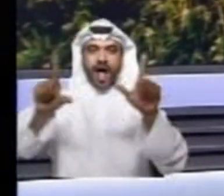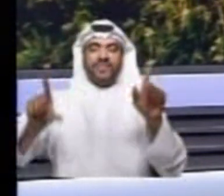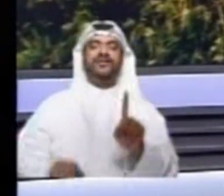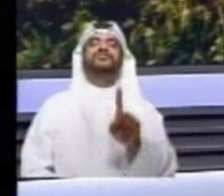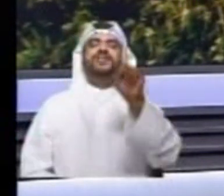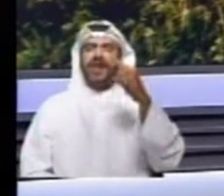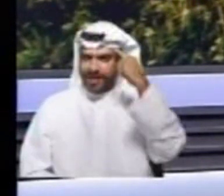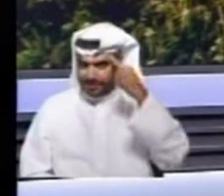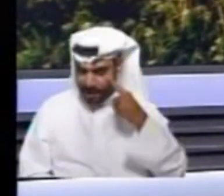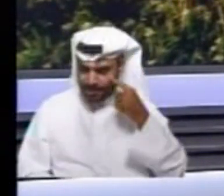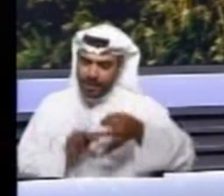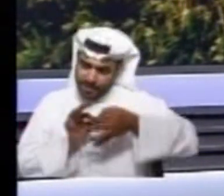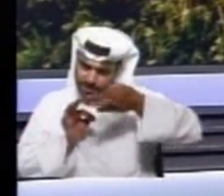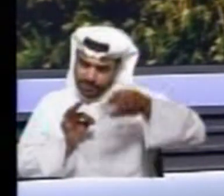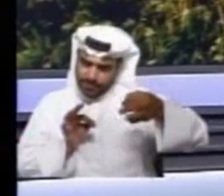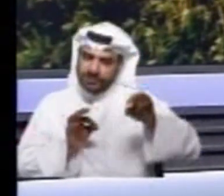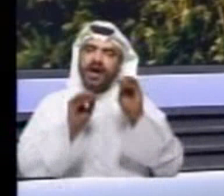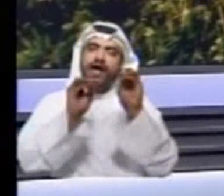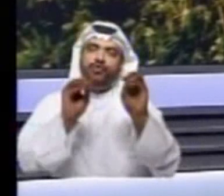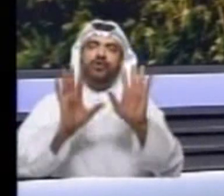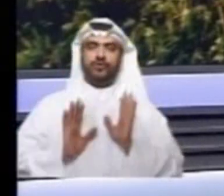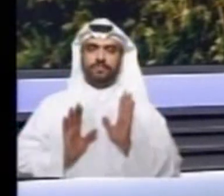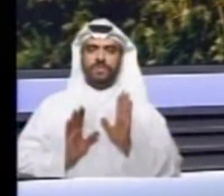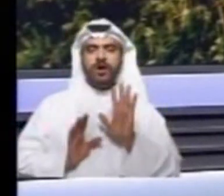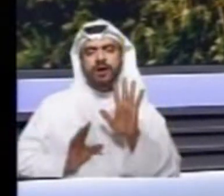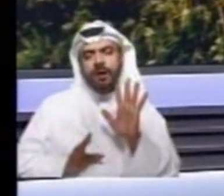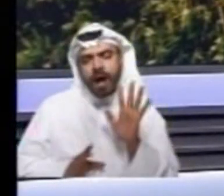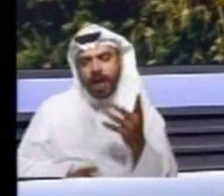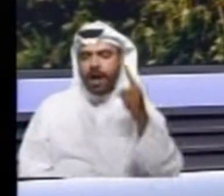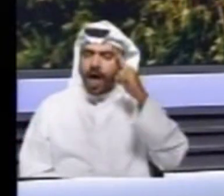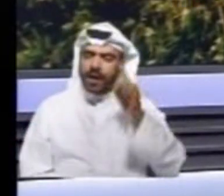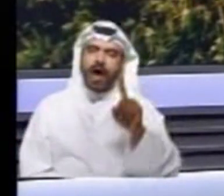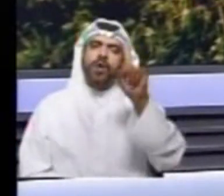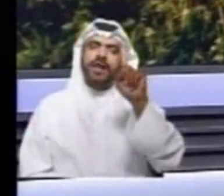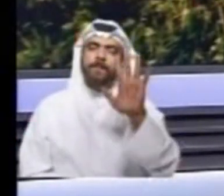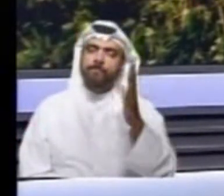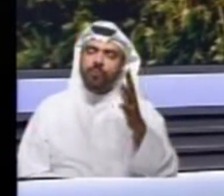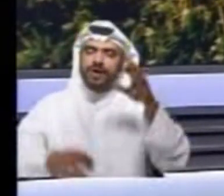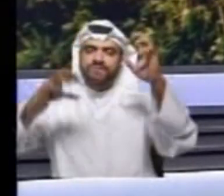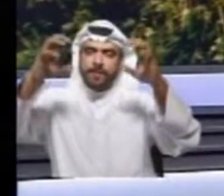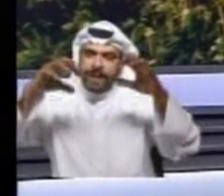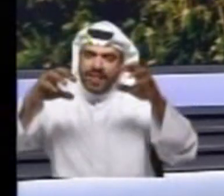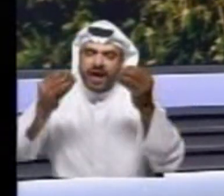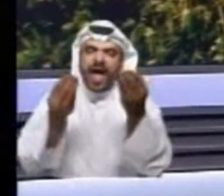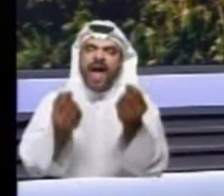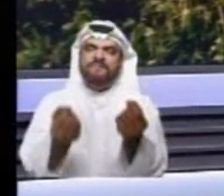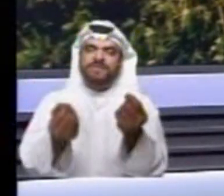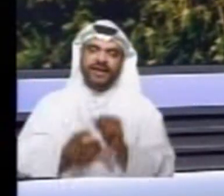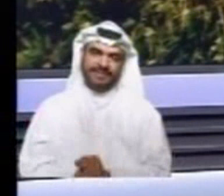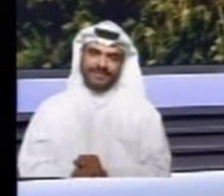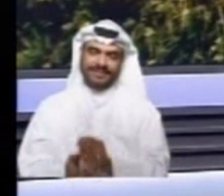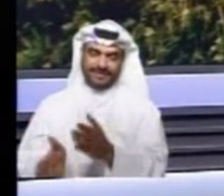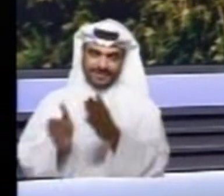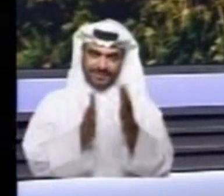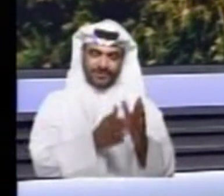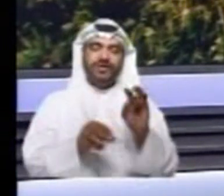السبت وحالة الطقس فيه، لأن هناك فرص للسحب وأيضا فرص لأمطار قد تكون رعدية بين الحين والآخر. بإذن الله راح تكون أمطار متفرقة في يوم السبت، وراح